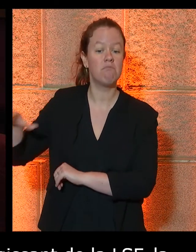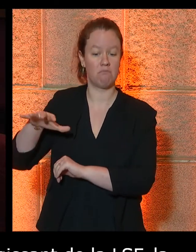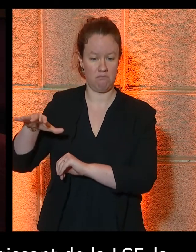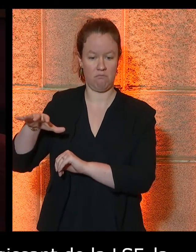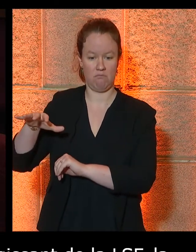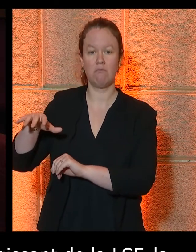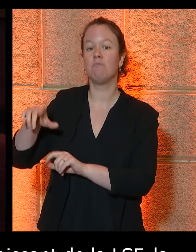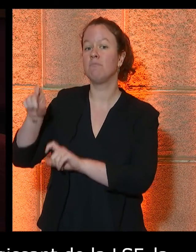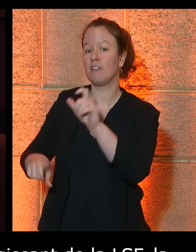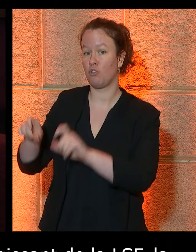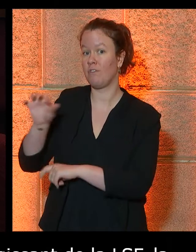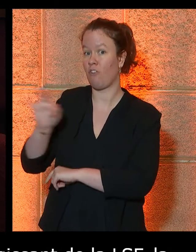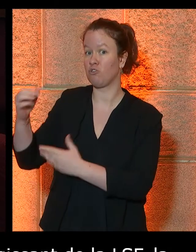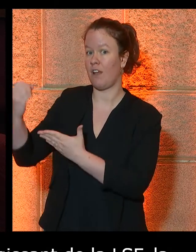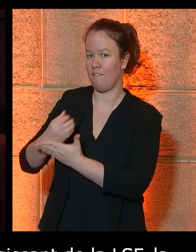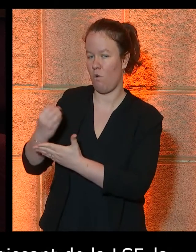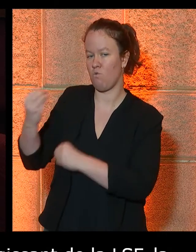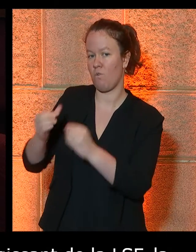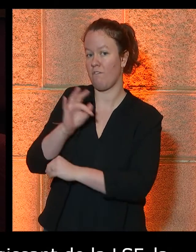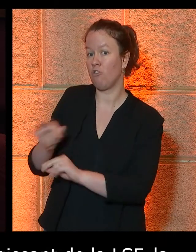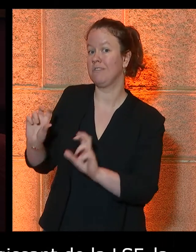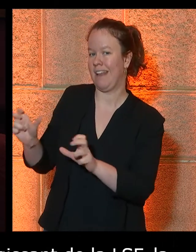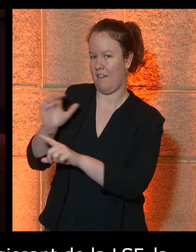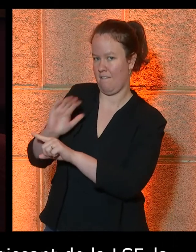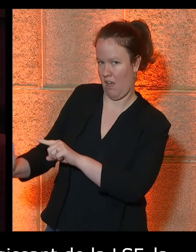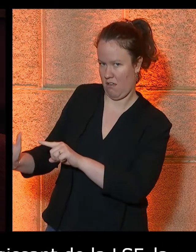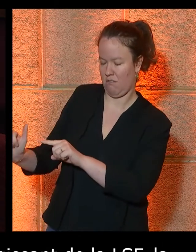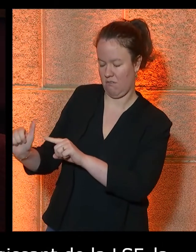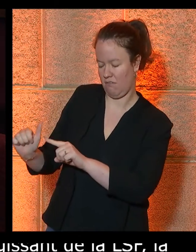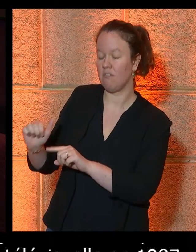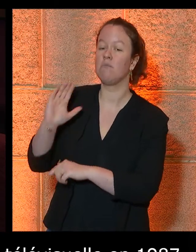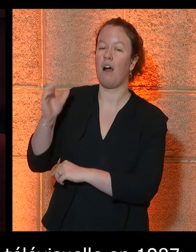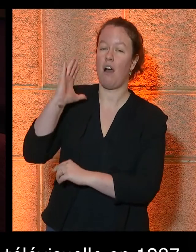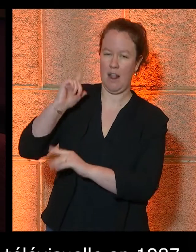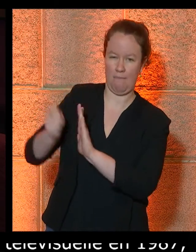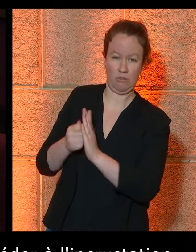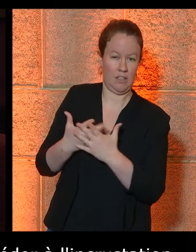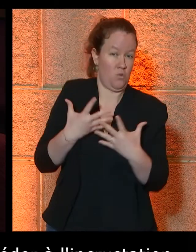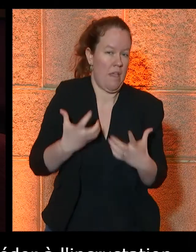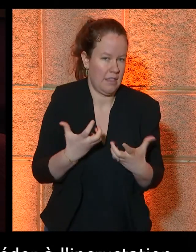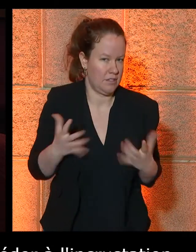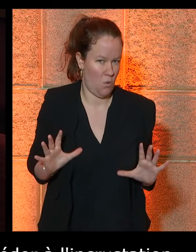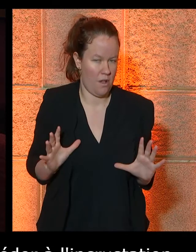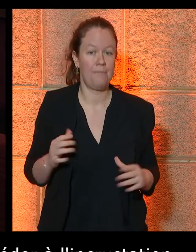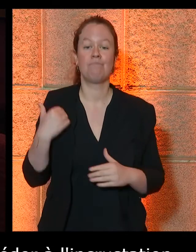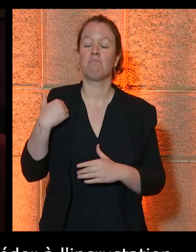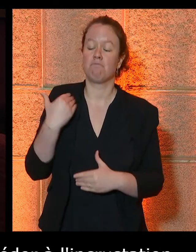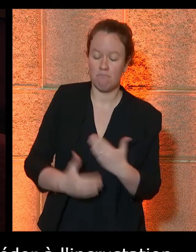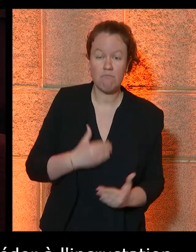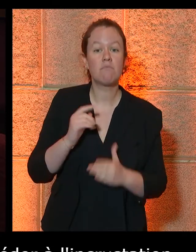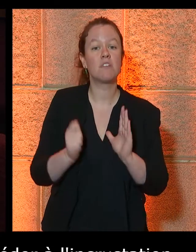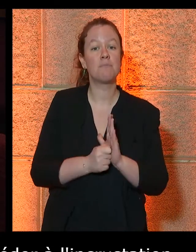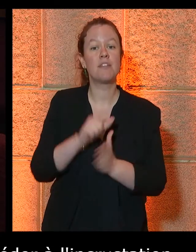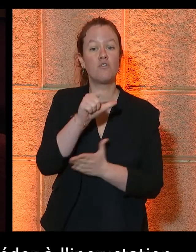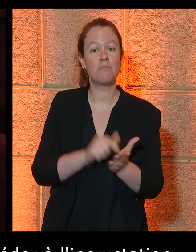France Télévisions. Alors, en 2019, pour les élections européennes, le